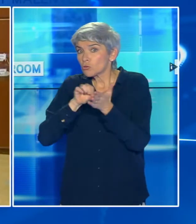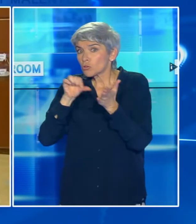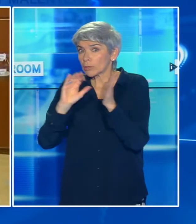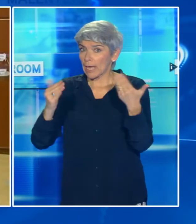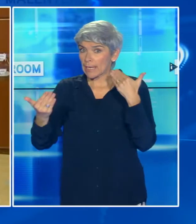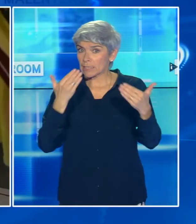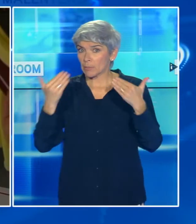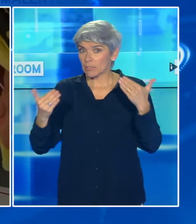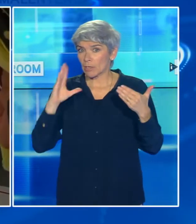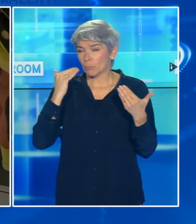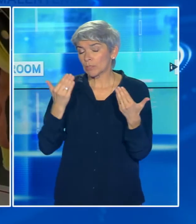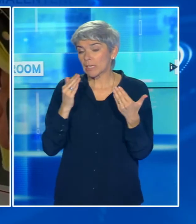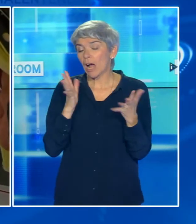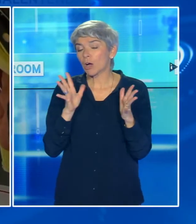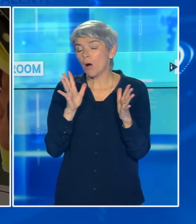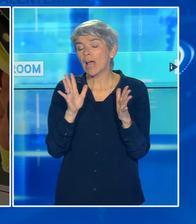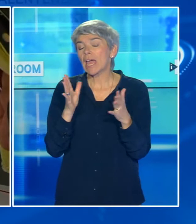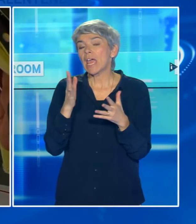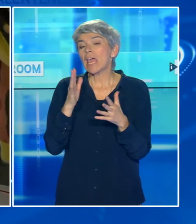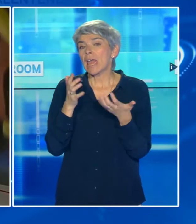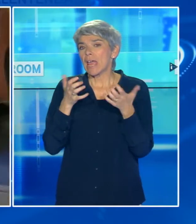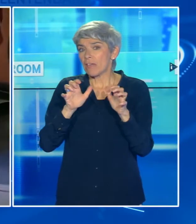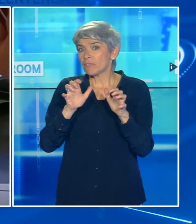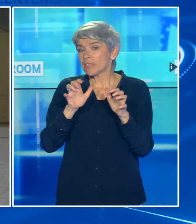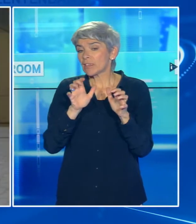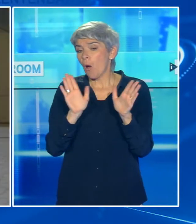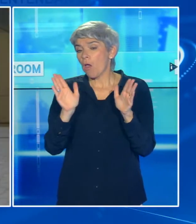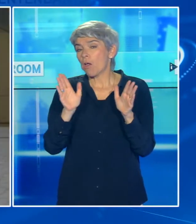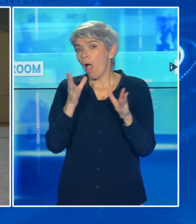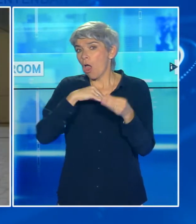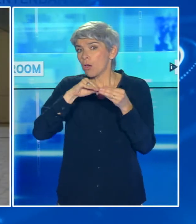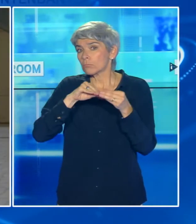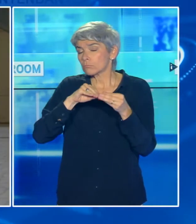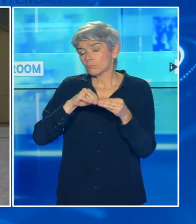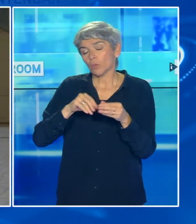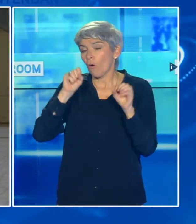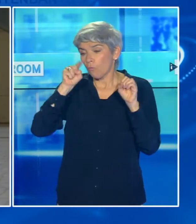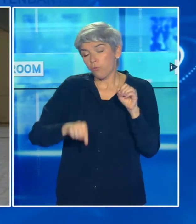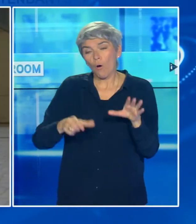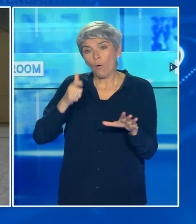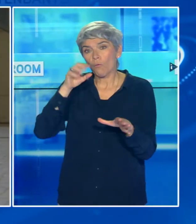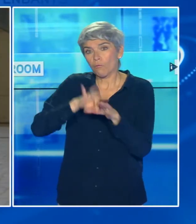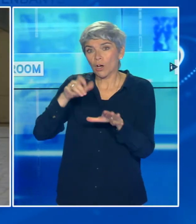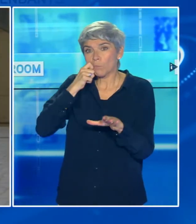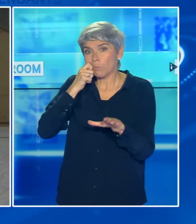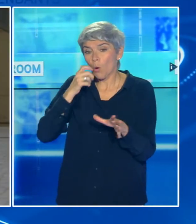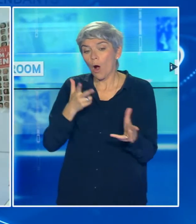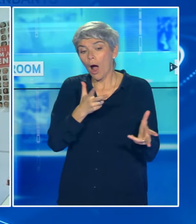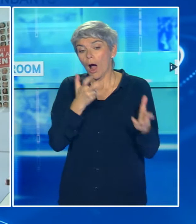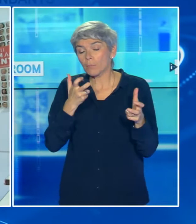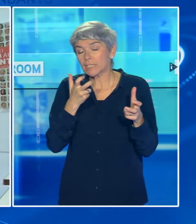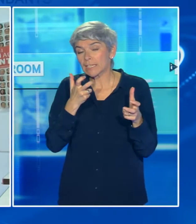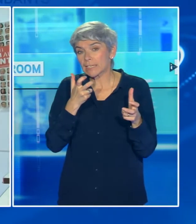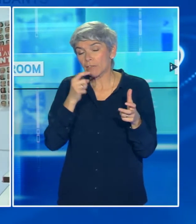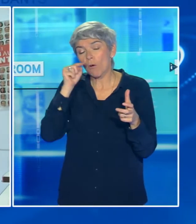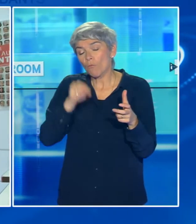d'exposition. Pour éviter les fraudes, les procurations ont été interdites. Objectif de la droite, attirer plus de monde à sa primaire que celle de la